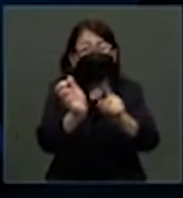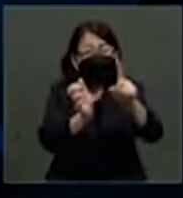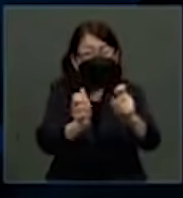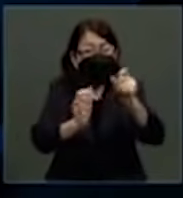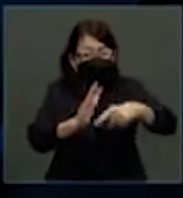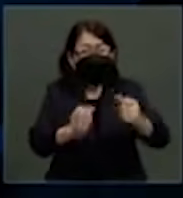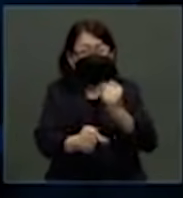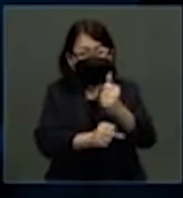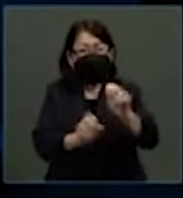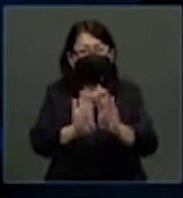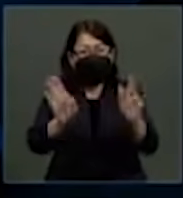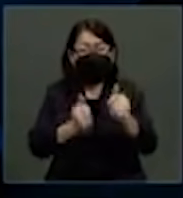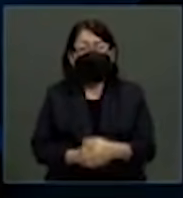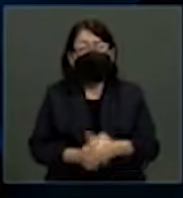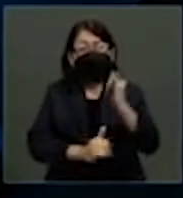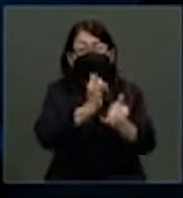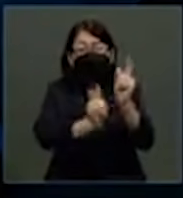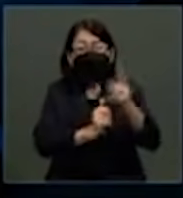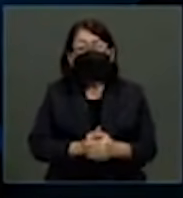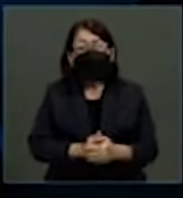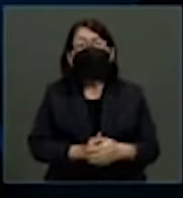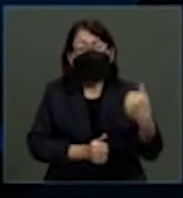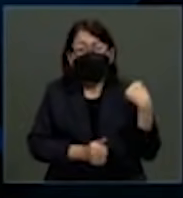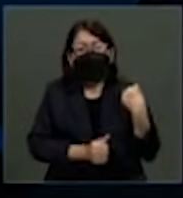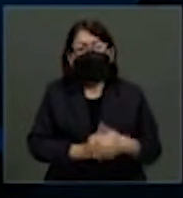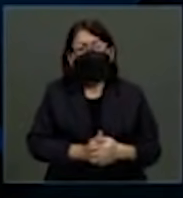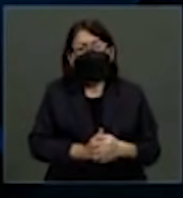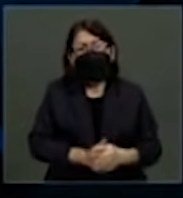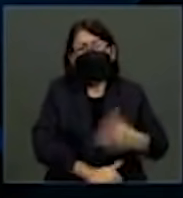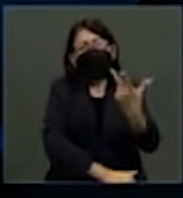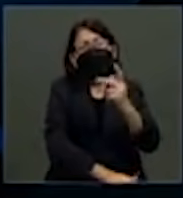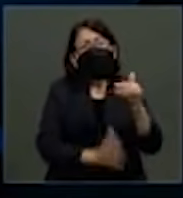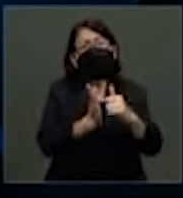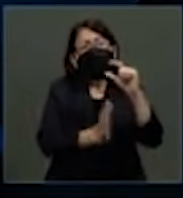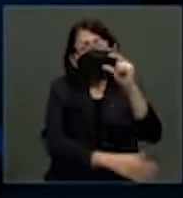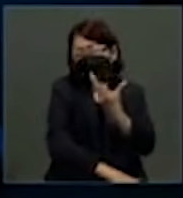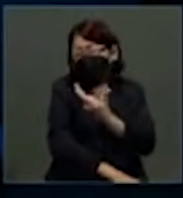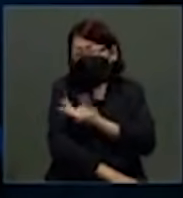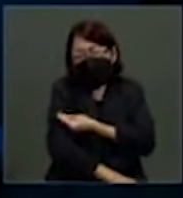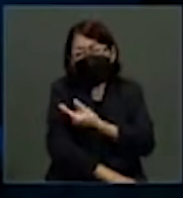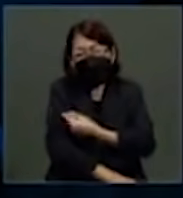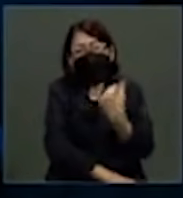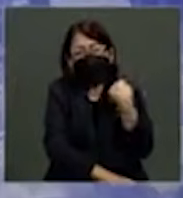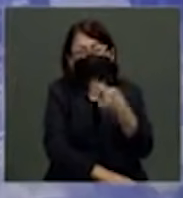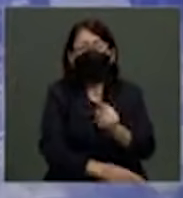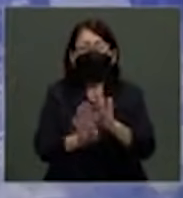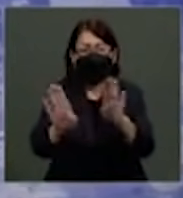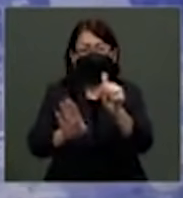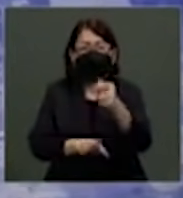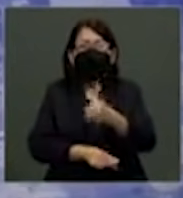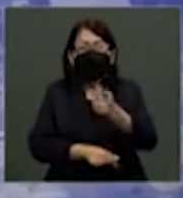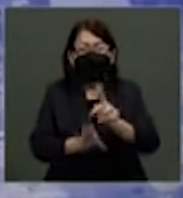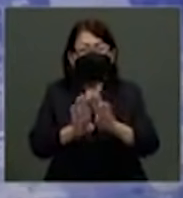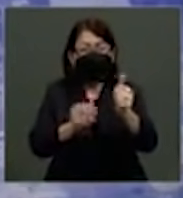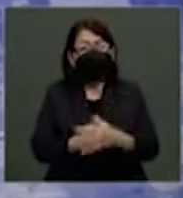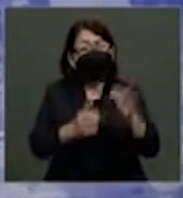ได้หรือการให้การซ่อมแซมหรือบำรุงรักษาร้านซ่อมต่างๆก็เปิดได้นะครับการให้การบริการฉีดวัคซีนนะฮะในห้างบาง